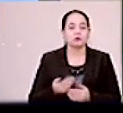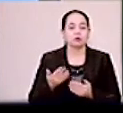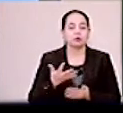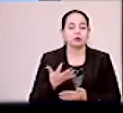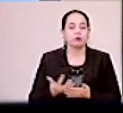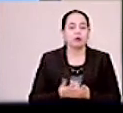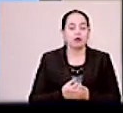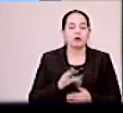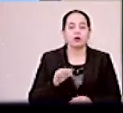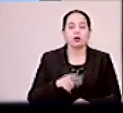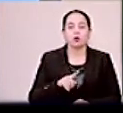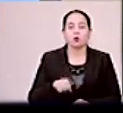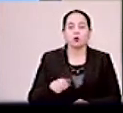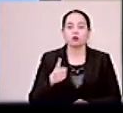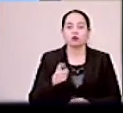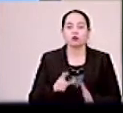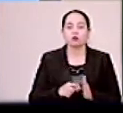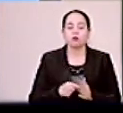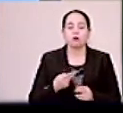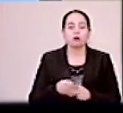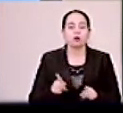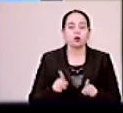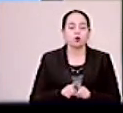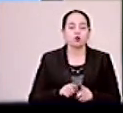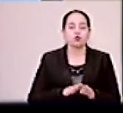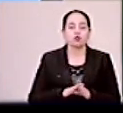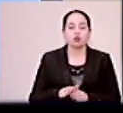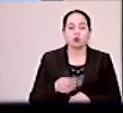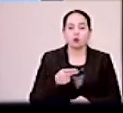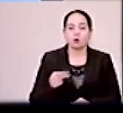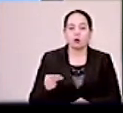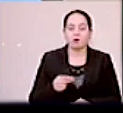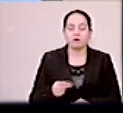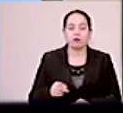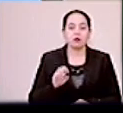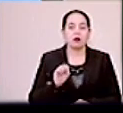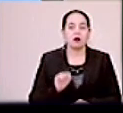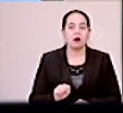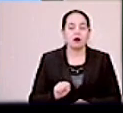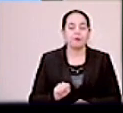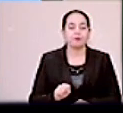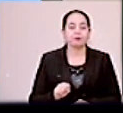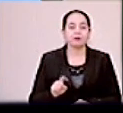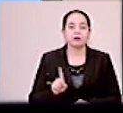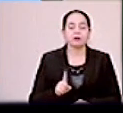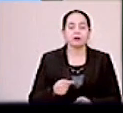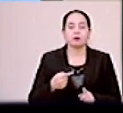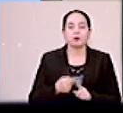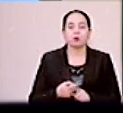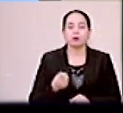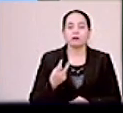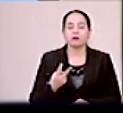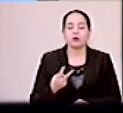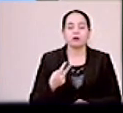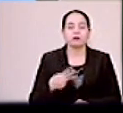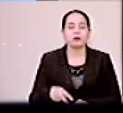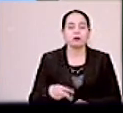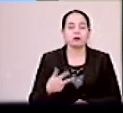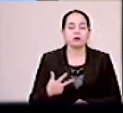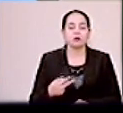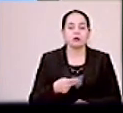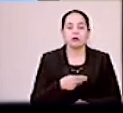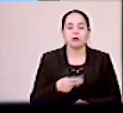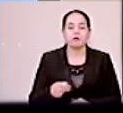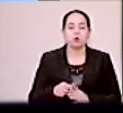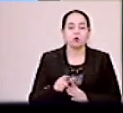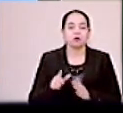И номер 107 – это тоже решить уравнение. Пункт А. Z плюс 12 23